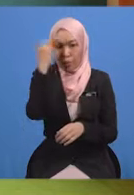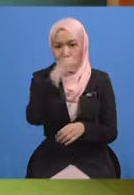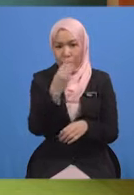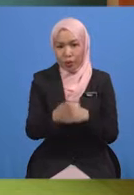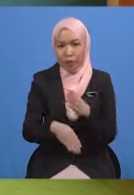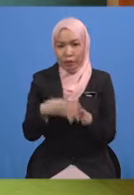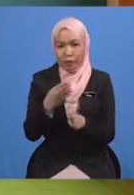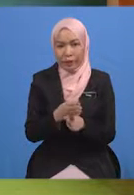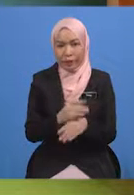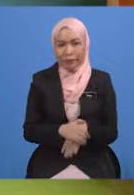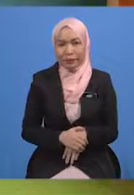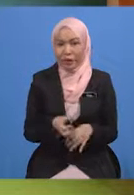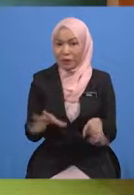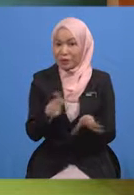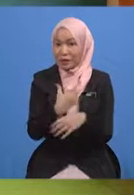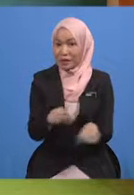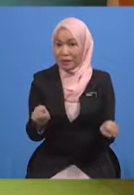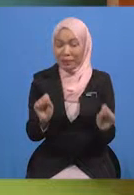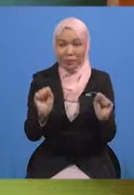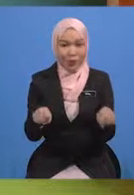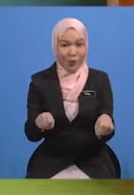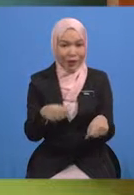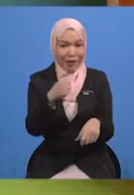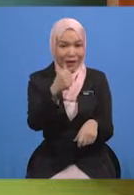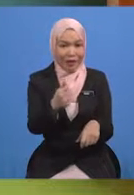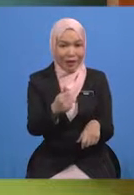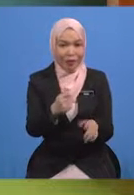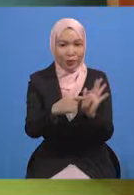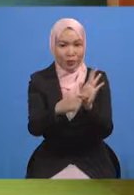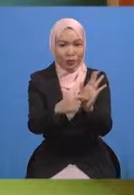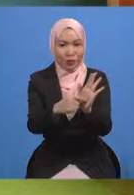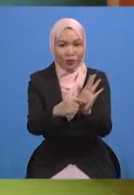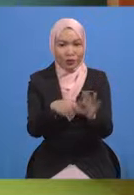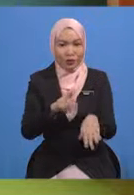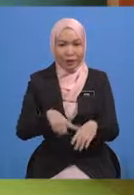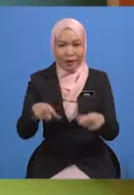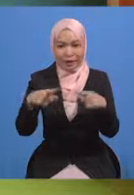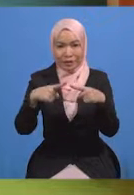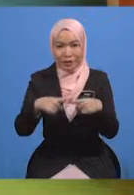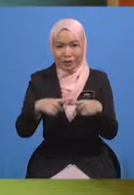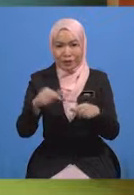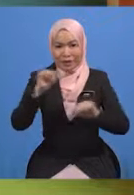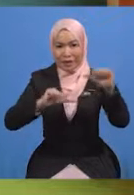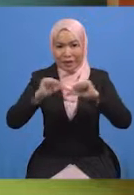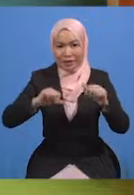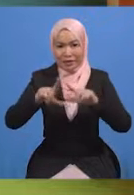Dah siap? Bolehlah kamu pamerkan di sudut sains kelas kamu.